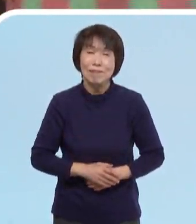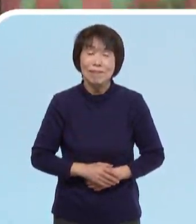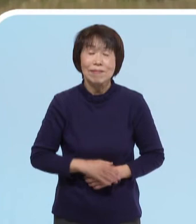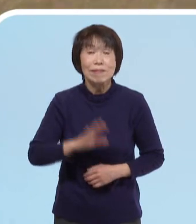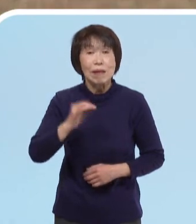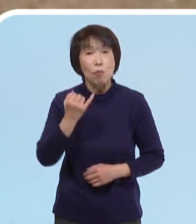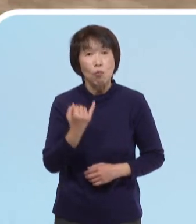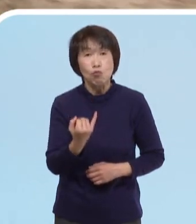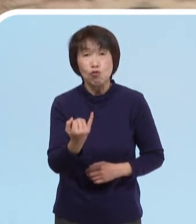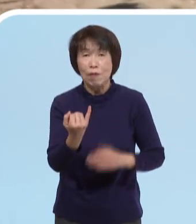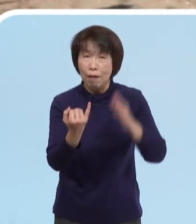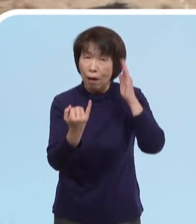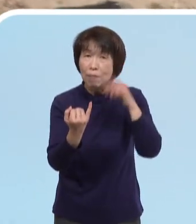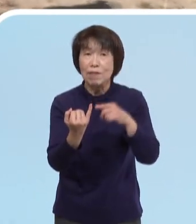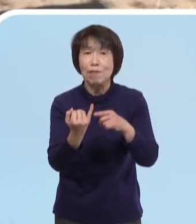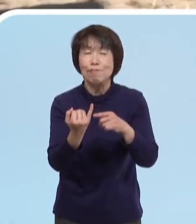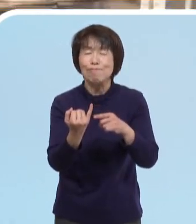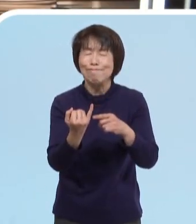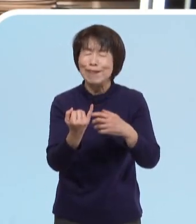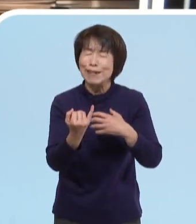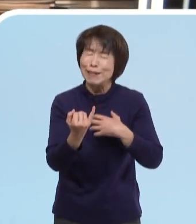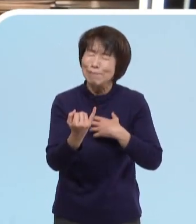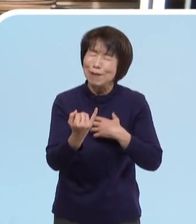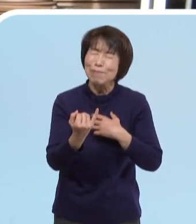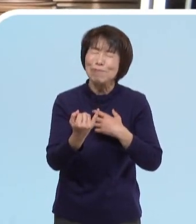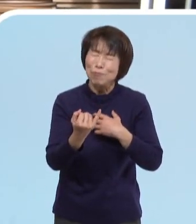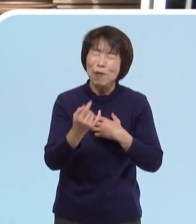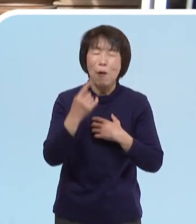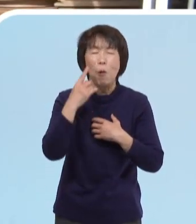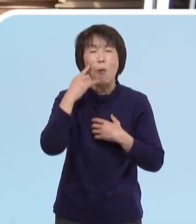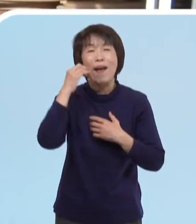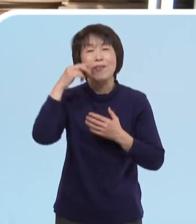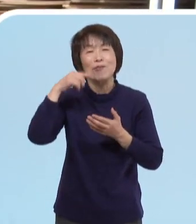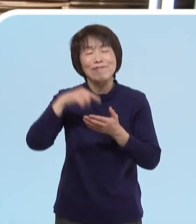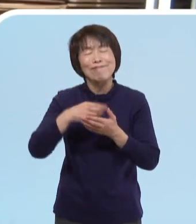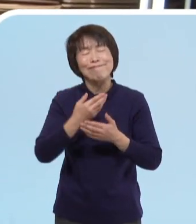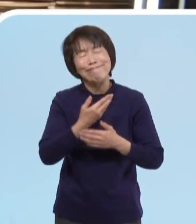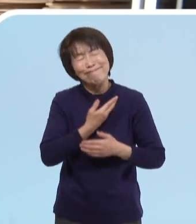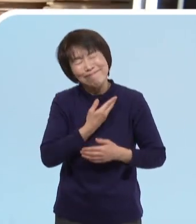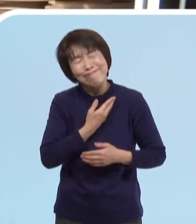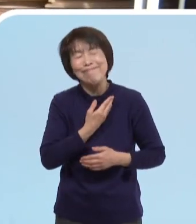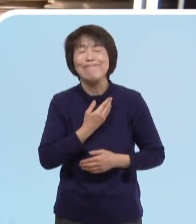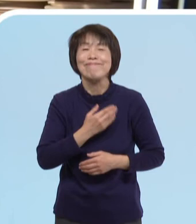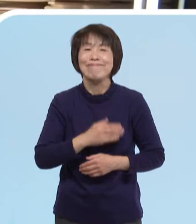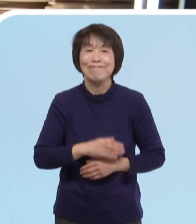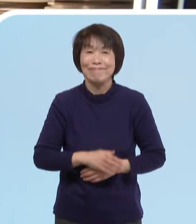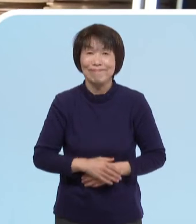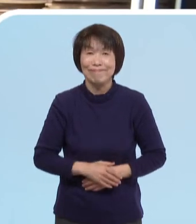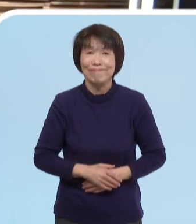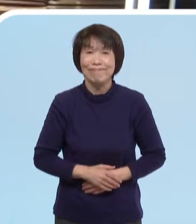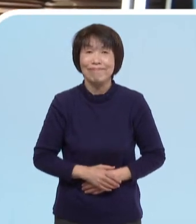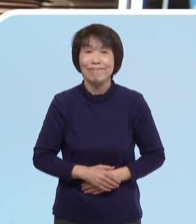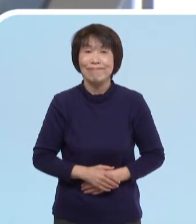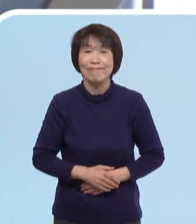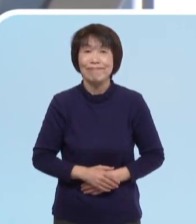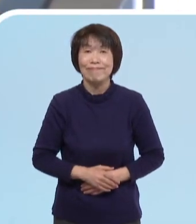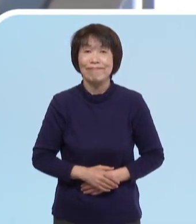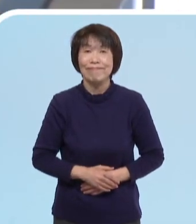子が頑張る限りは心配するのも仕事じゃないですか、親の。